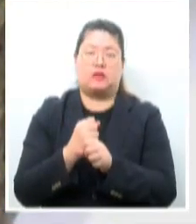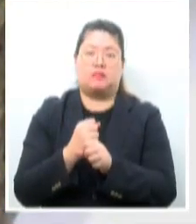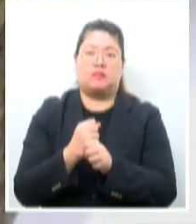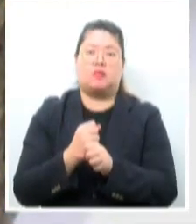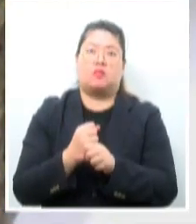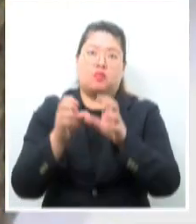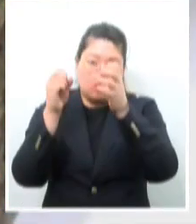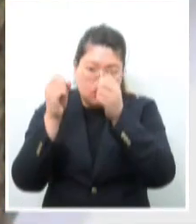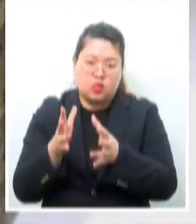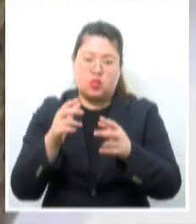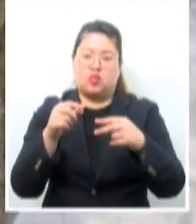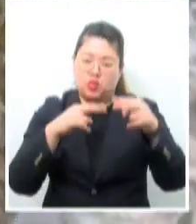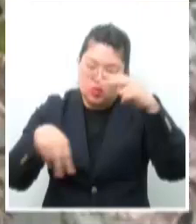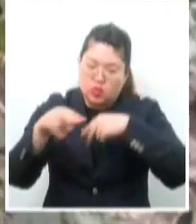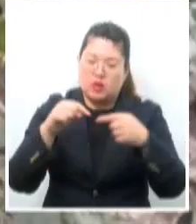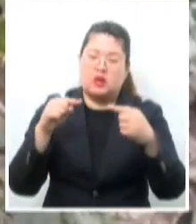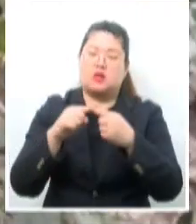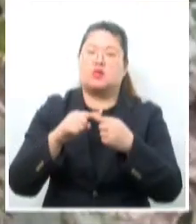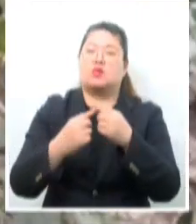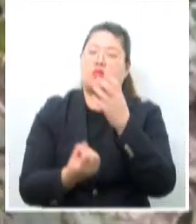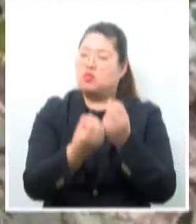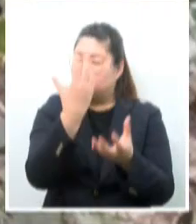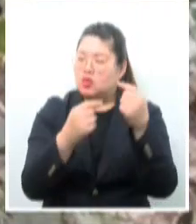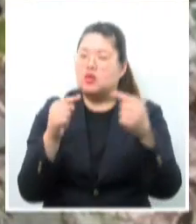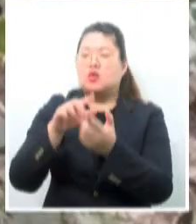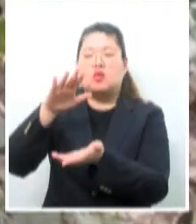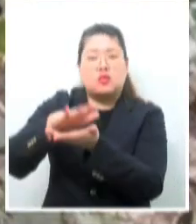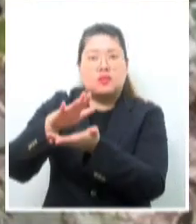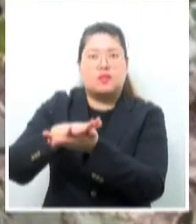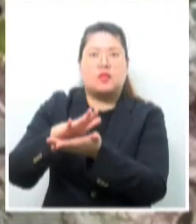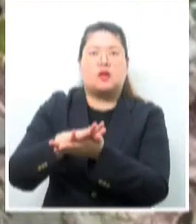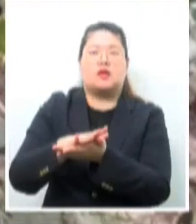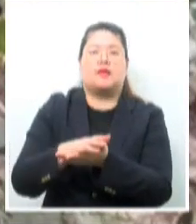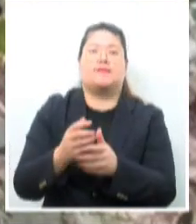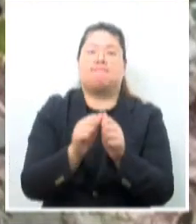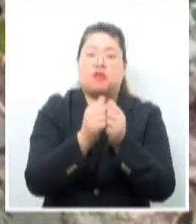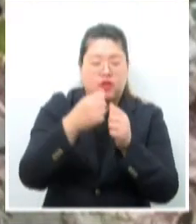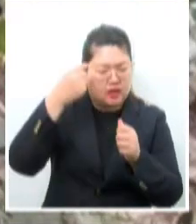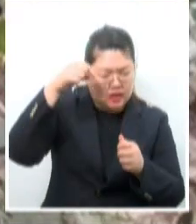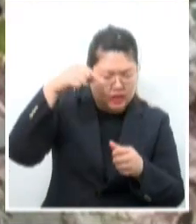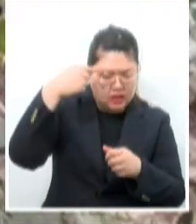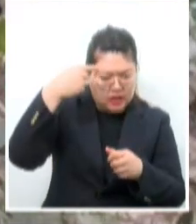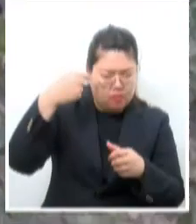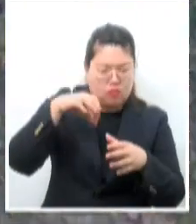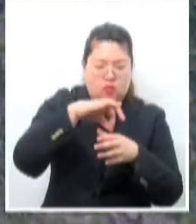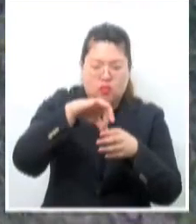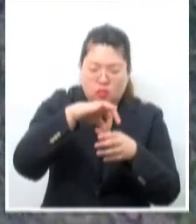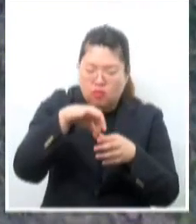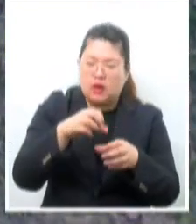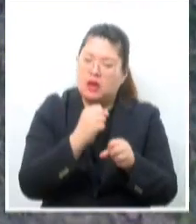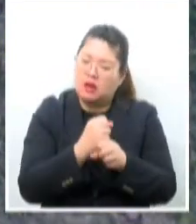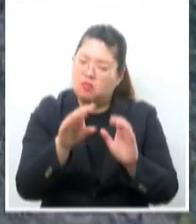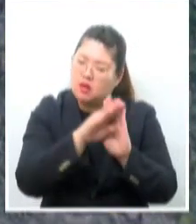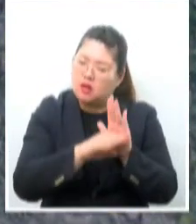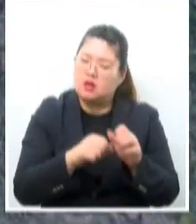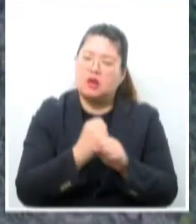เป็นครูรักป่าน่านประจำโรงเรียนบ้านผักเฮือกสอนการแปรรูปกาแฟแบบง่ายโดยให้นักเรียนได้ลงมือปฏิบัติด้วยตนเ